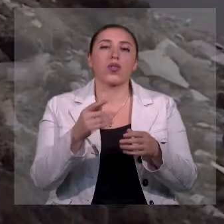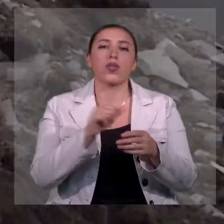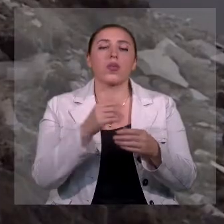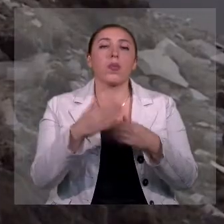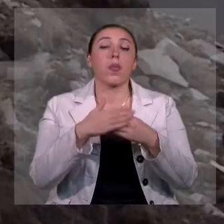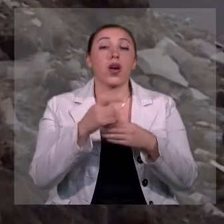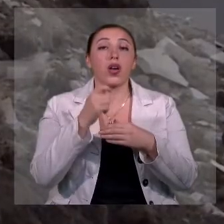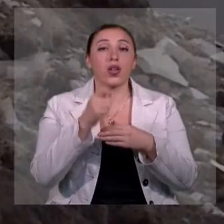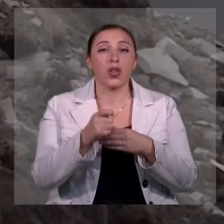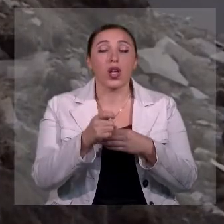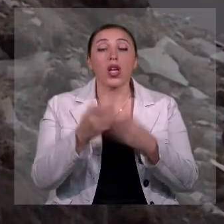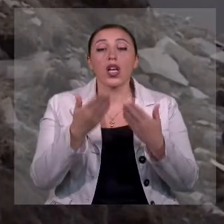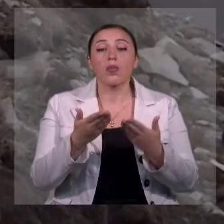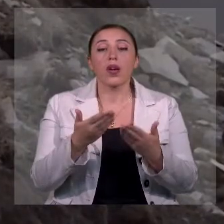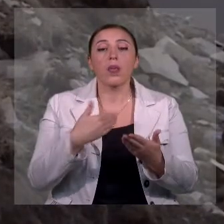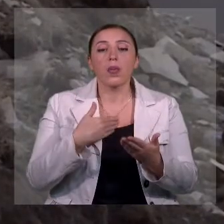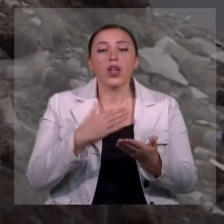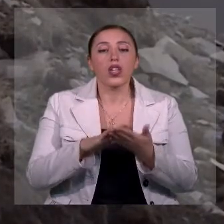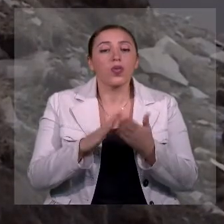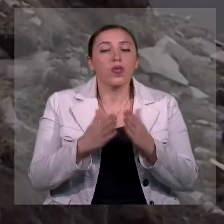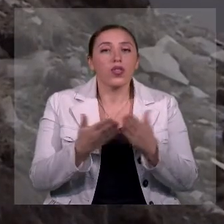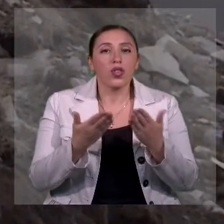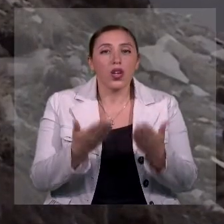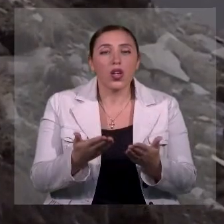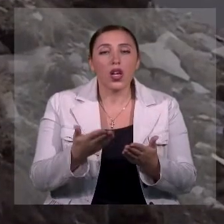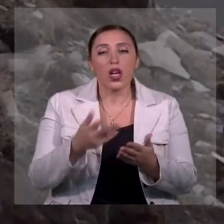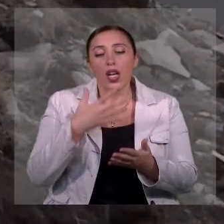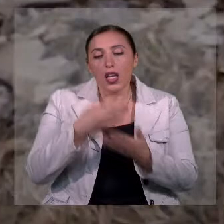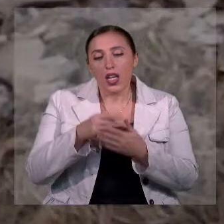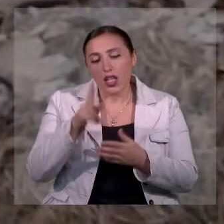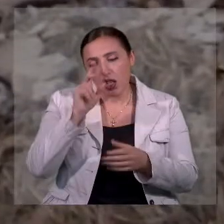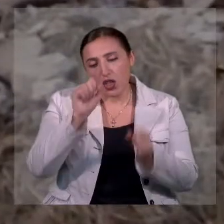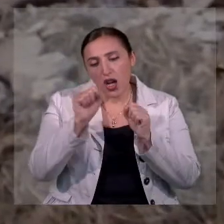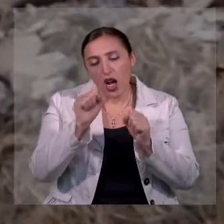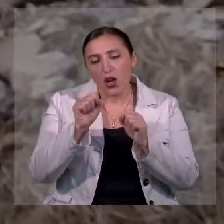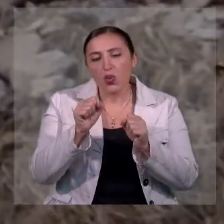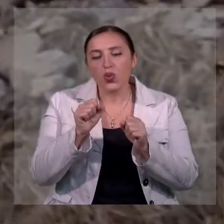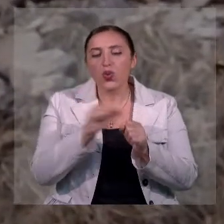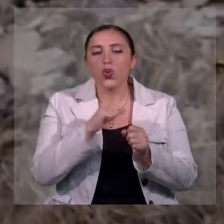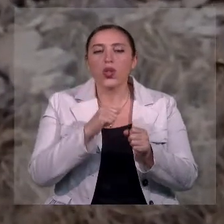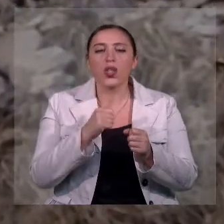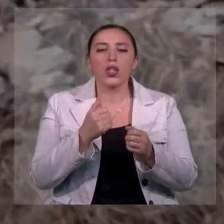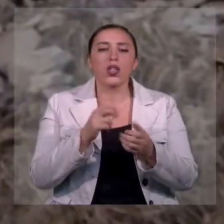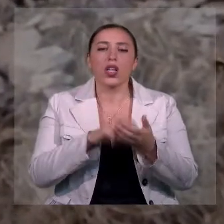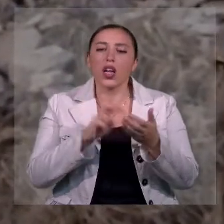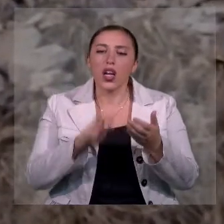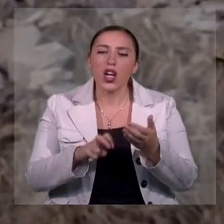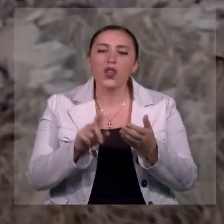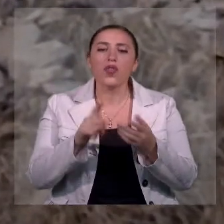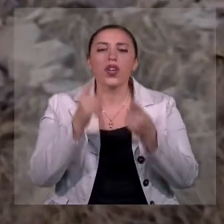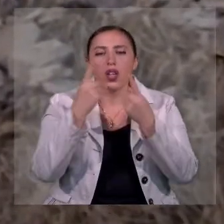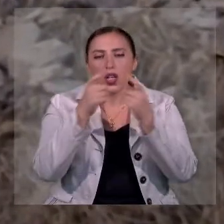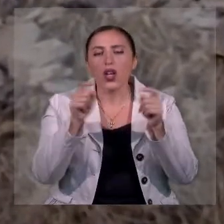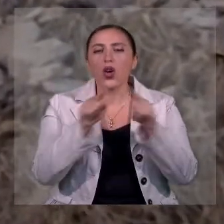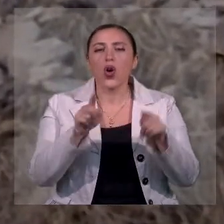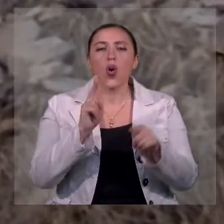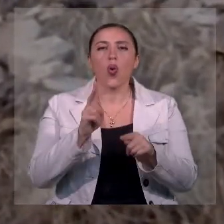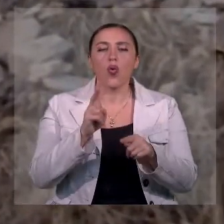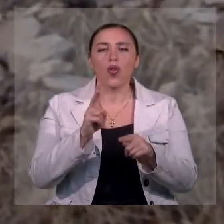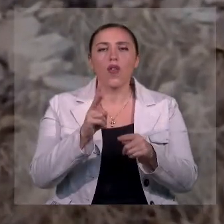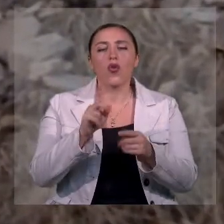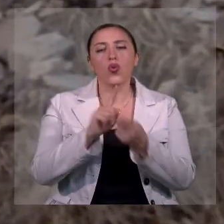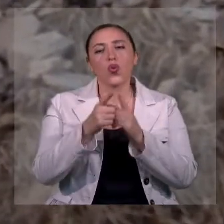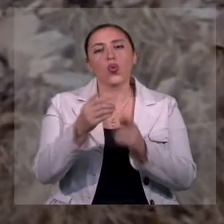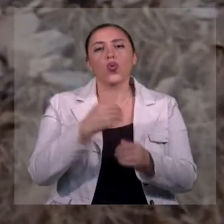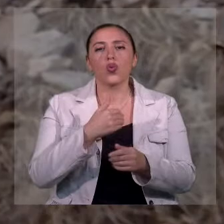Ինչ իրավիճակում ենք հայտնվել, ինքնիշխանությունից հրաժարվելու կոչեր ովքեր են արել, կա օրինակ, որ ստիպում է քրեական պատիժ